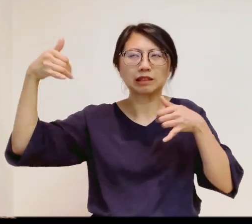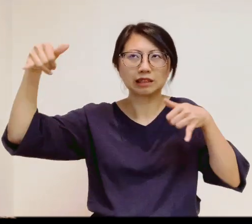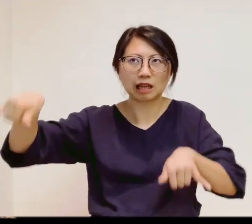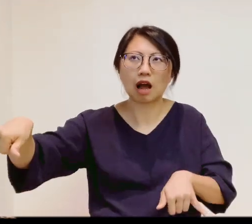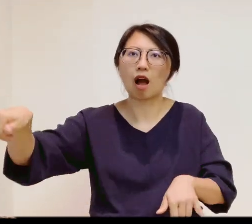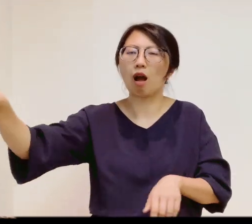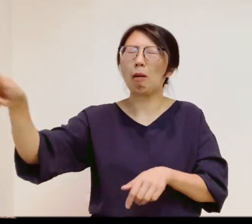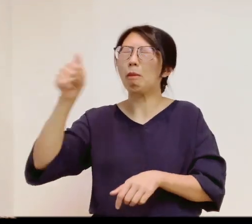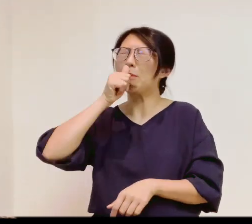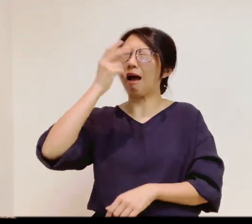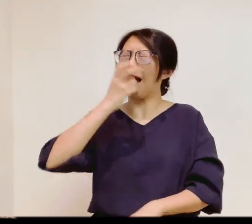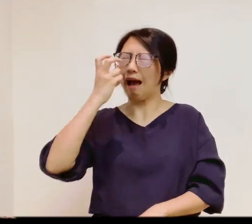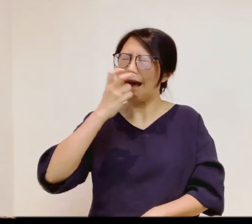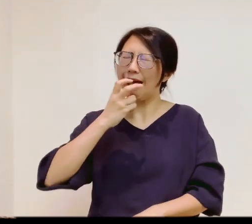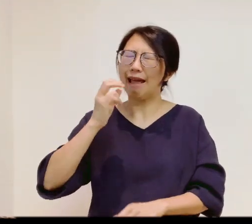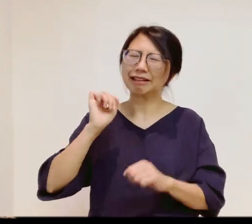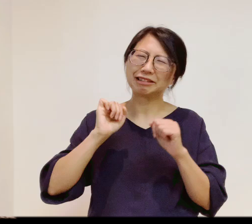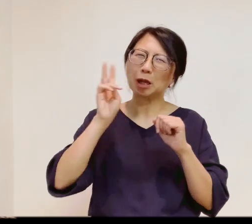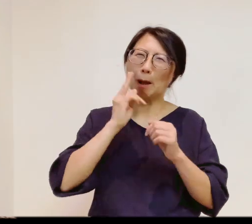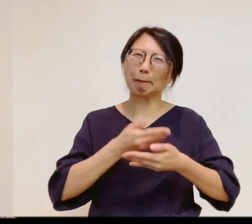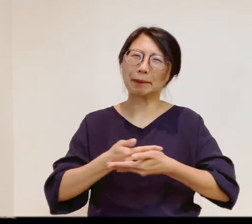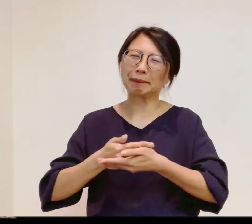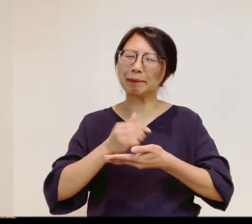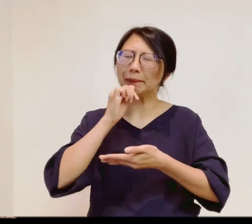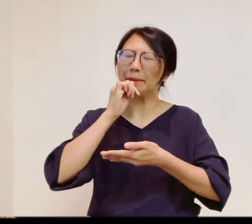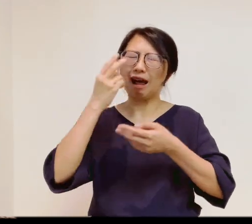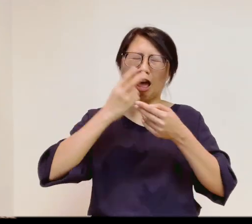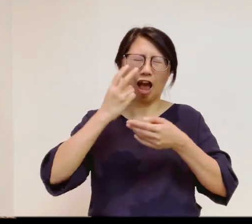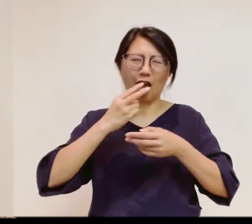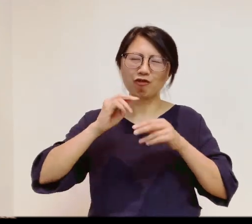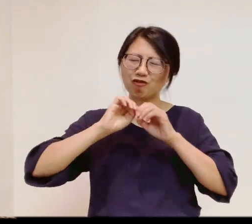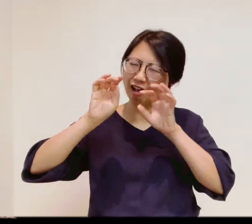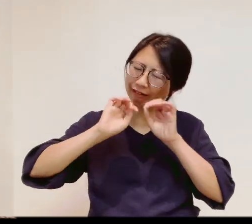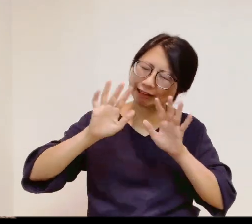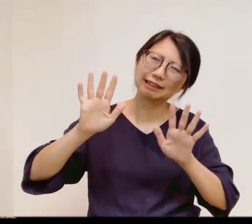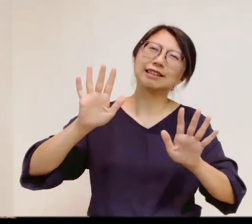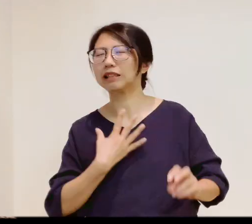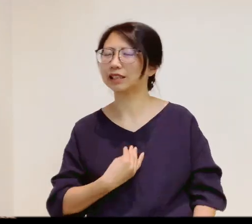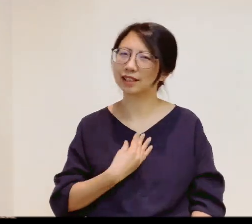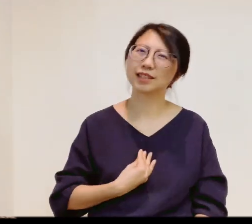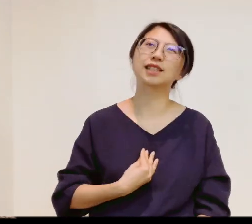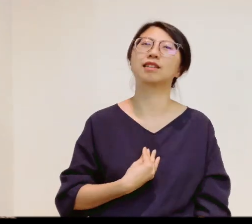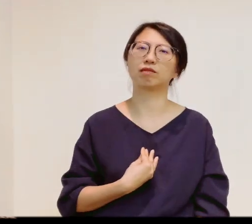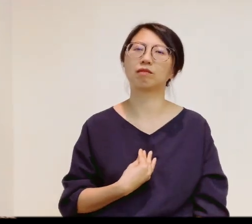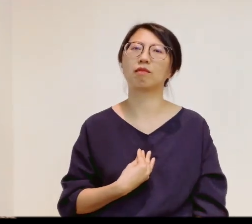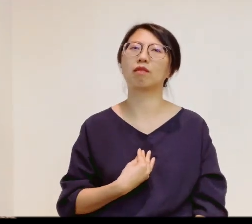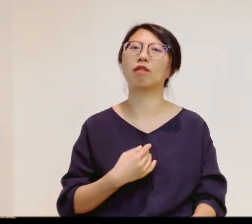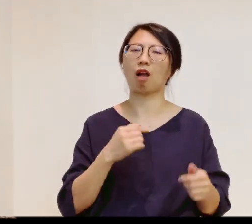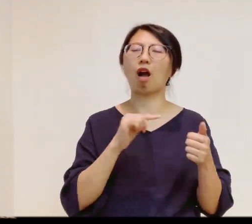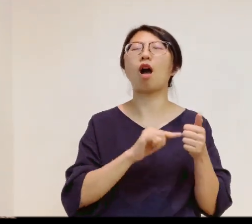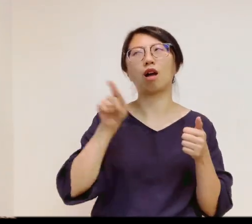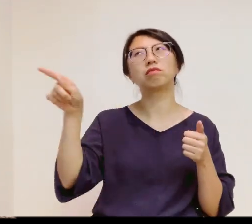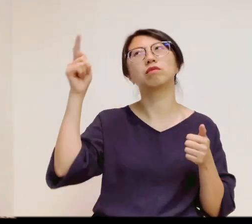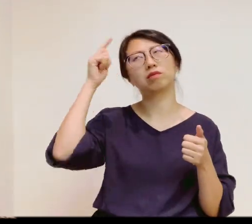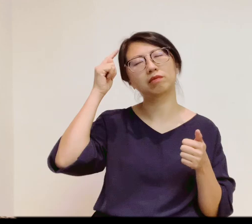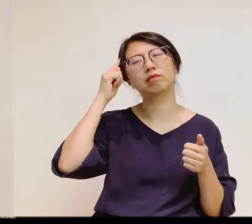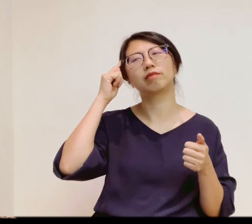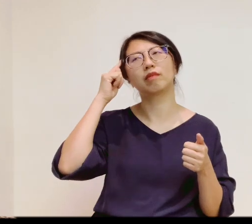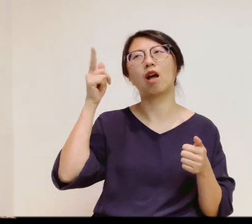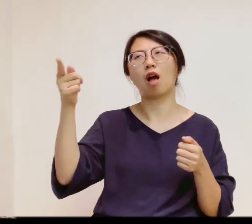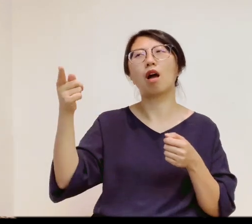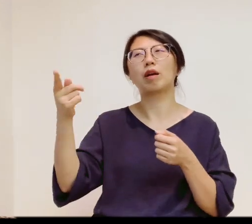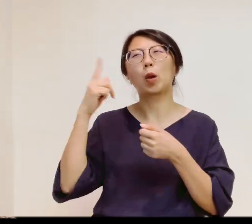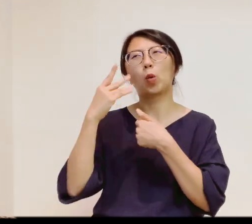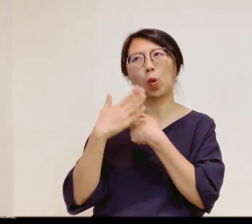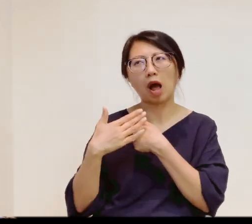好似個 B B 咁樣啊，即係喊得好犀利。所以爸爸其實都係好痛心啊。佢爸爸就係同佢講話，有一日咧，你知道咧，我咁樣做係